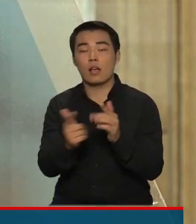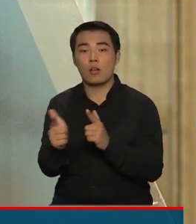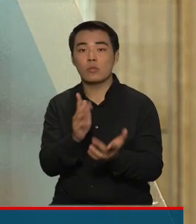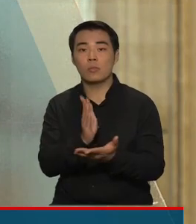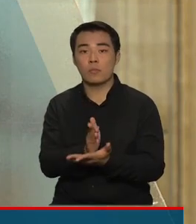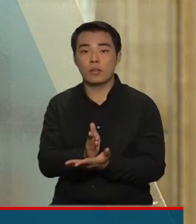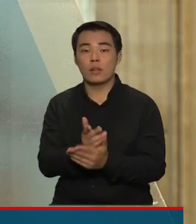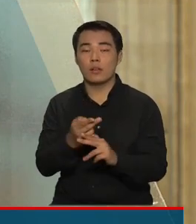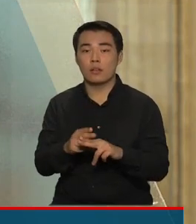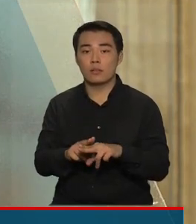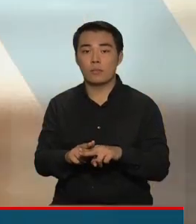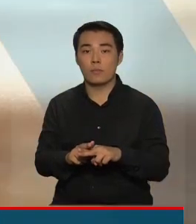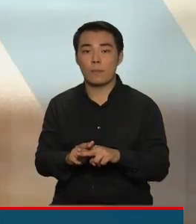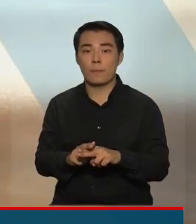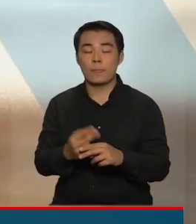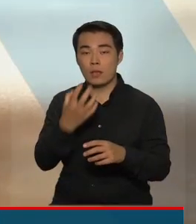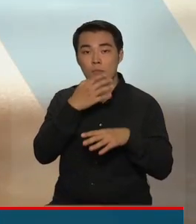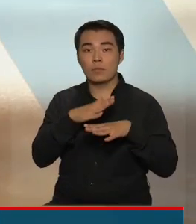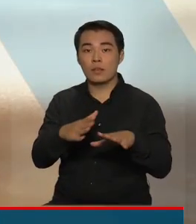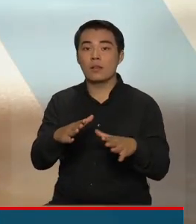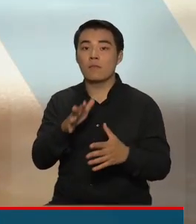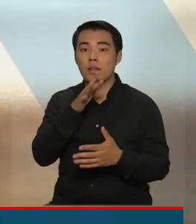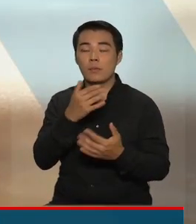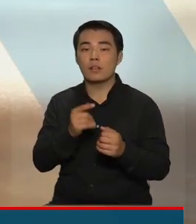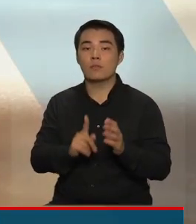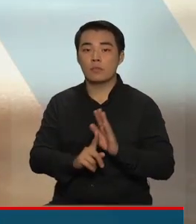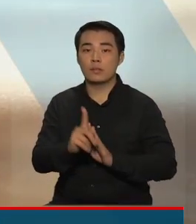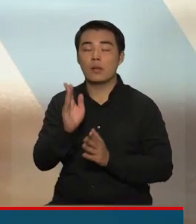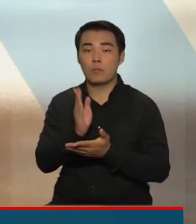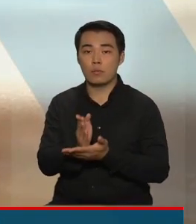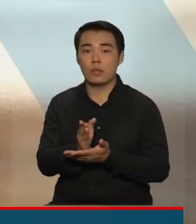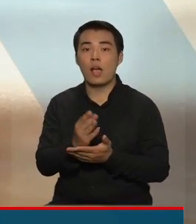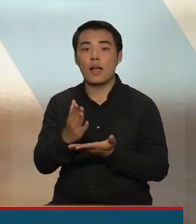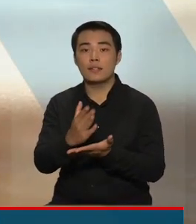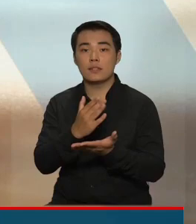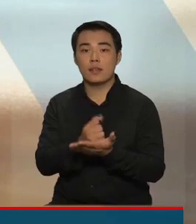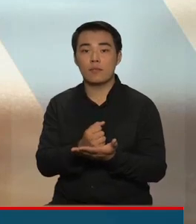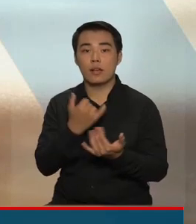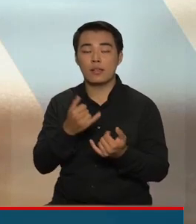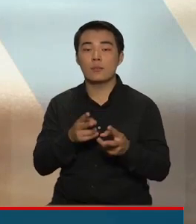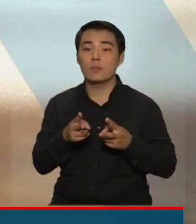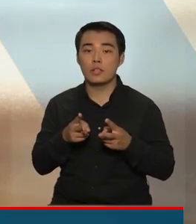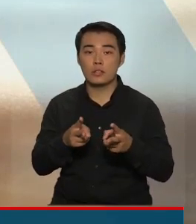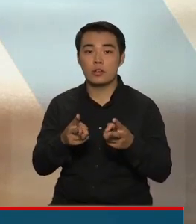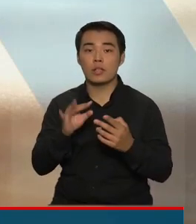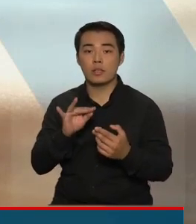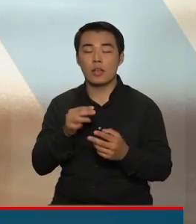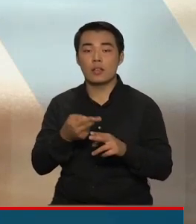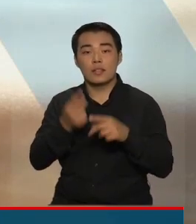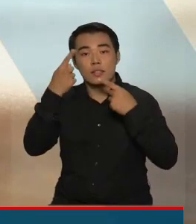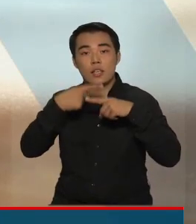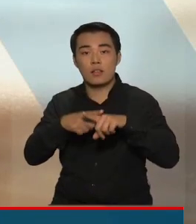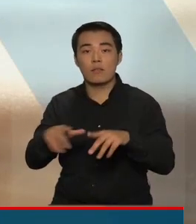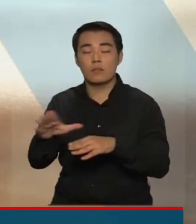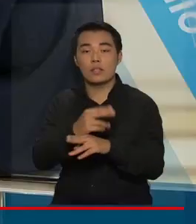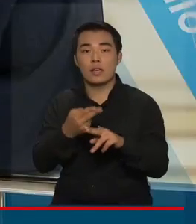Сондықтан жылыту маусымы уақытылы басталады. Ал резервке болатын қазандықтар және құрал жабдықтар, олардың